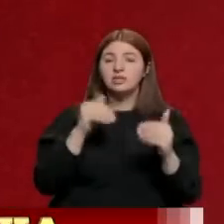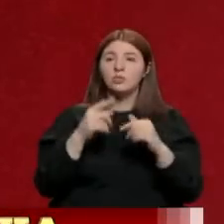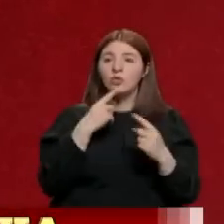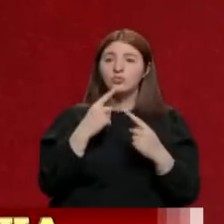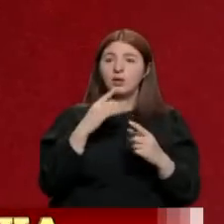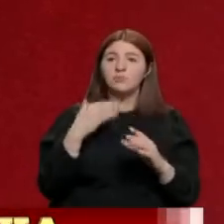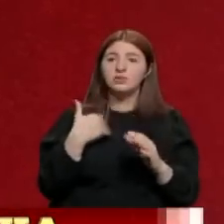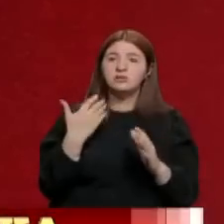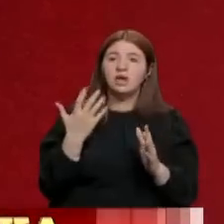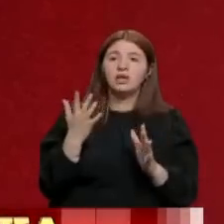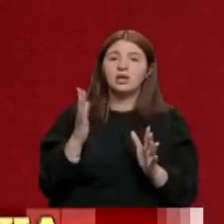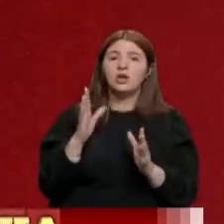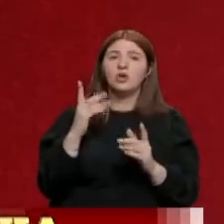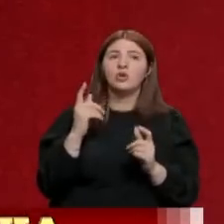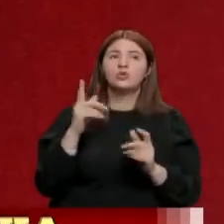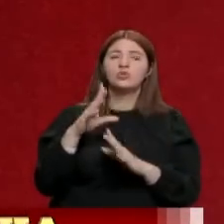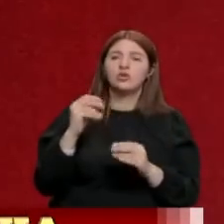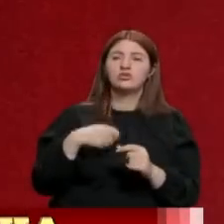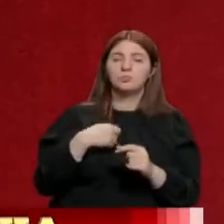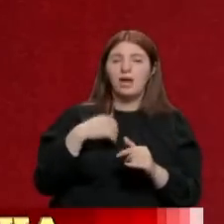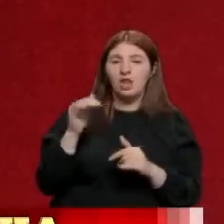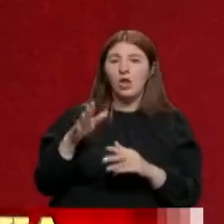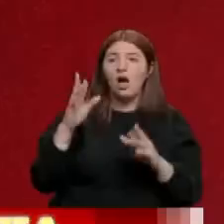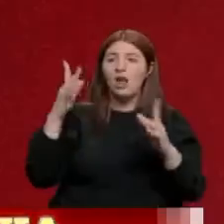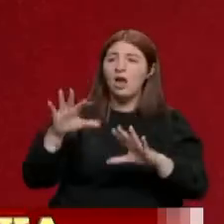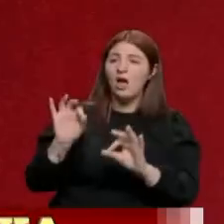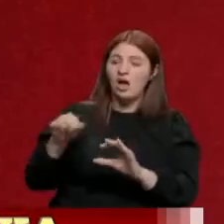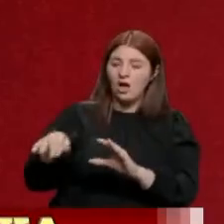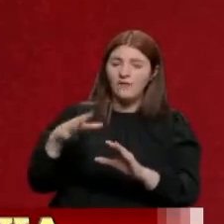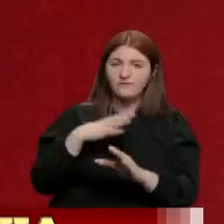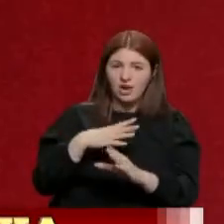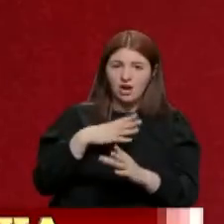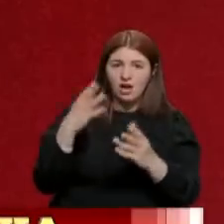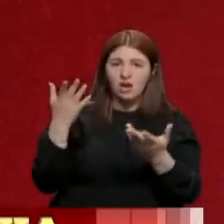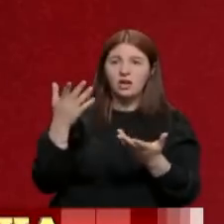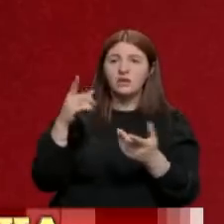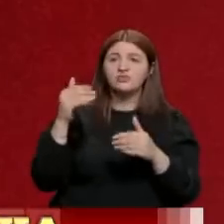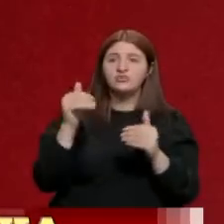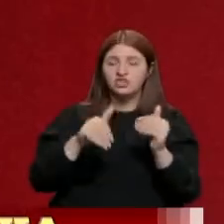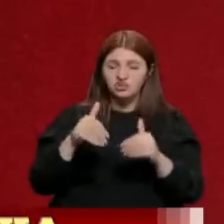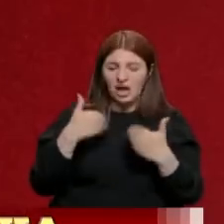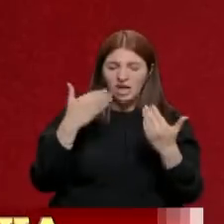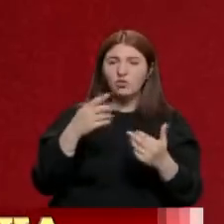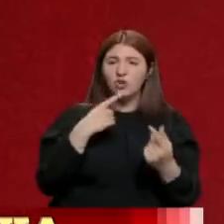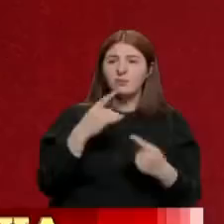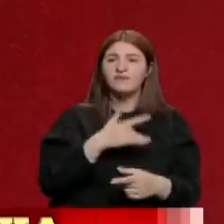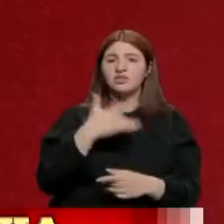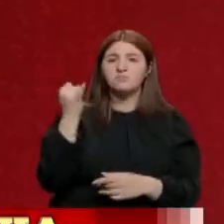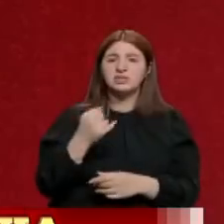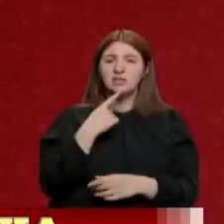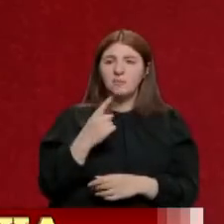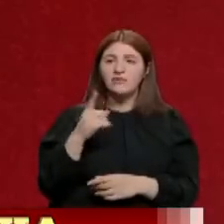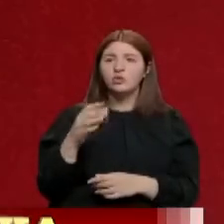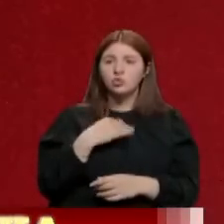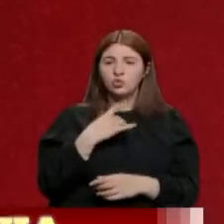konuşmayı bir zul addediyorum, emin olun. Hala yurttaşlarımız enkaz altında, bu kadar büyük bir yara varken seçimin ertelenmesi konuşulmak vicdansızlıktır.